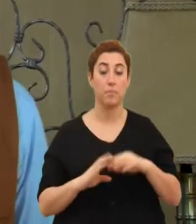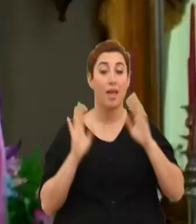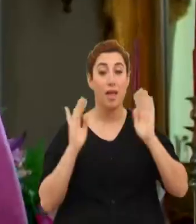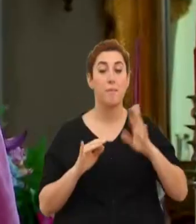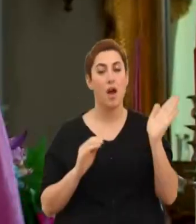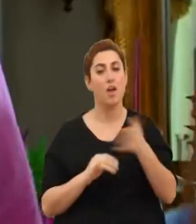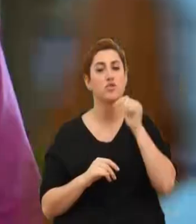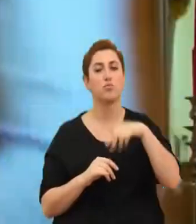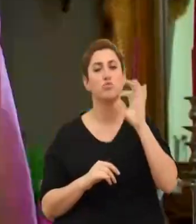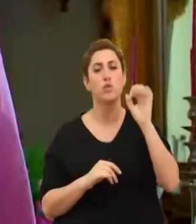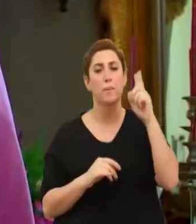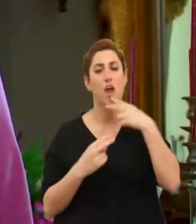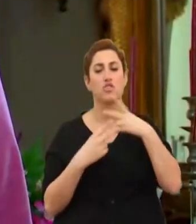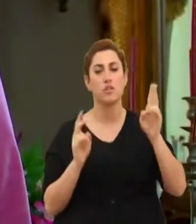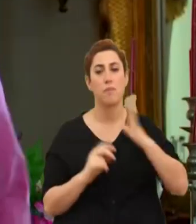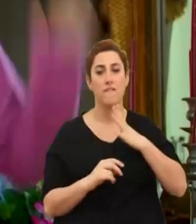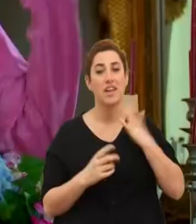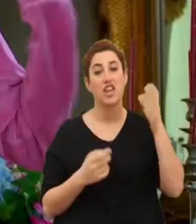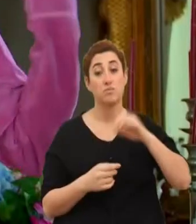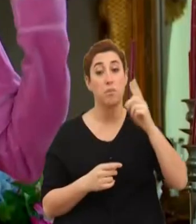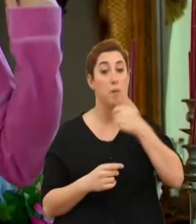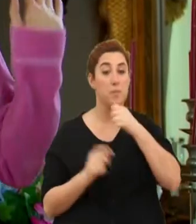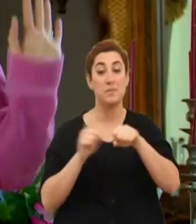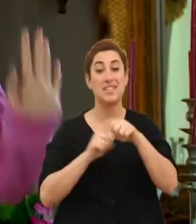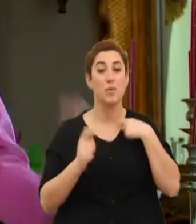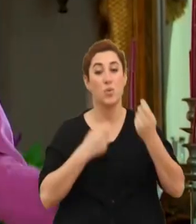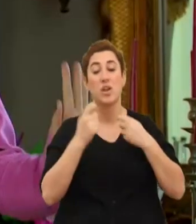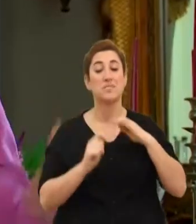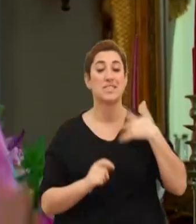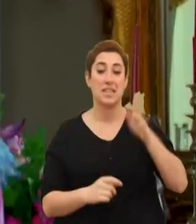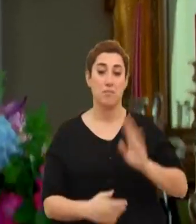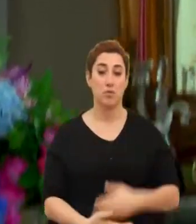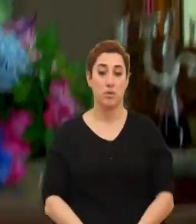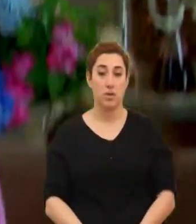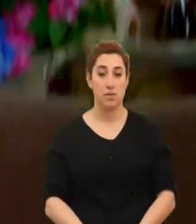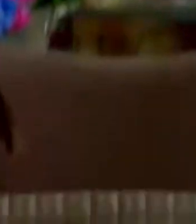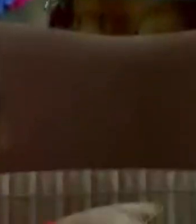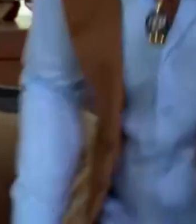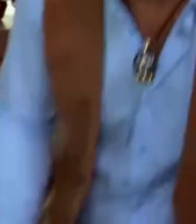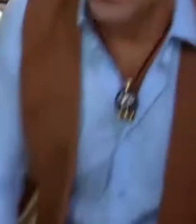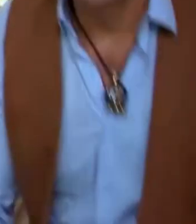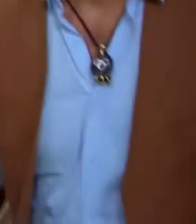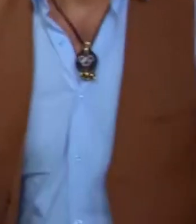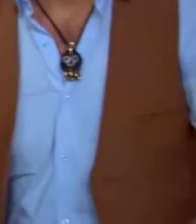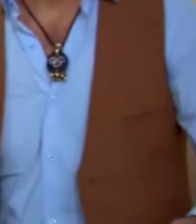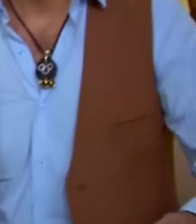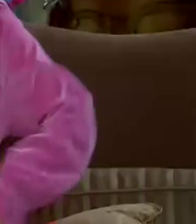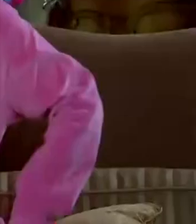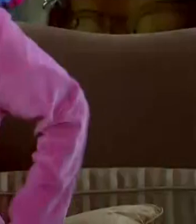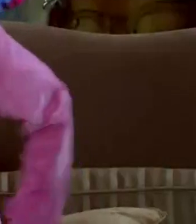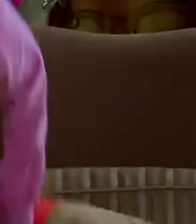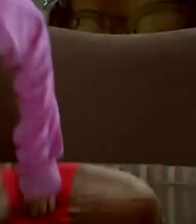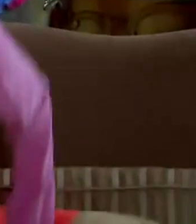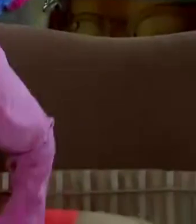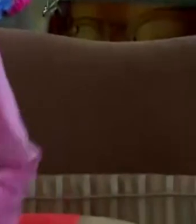Hem ayrıca bunun mutlaka bir açıklaması vardır. Yani şimdi bir de babamın öfkesiyle uğraşmak falan istemiyorum. Cezayı Sarp'tan aldı, koltuğa